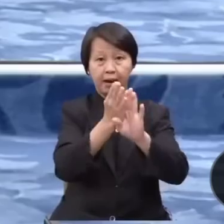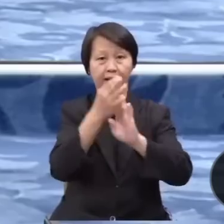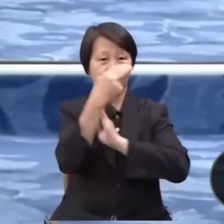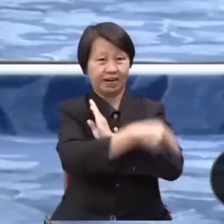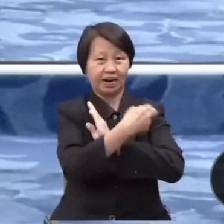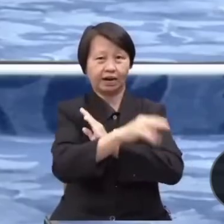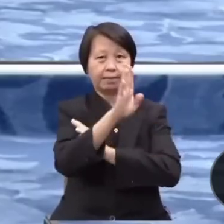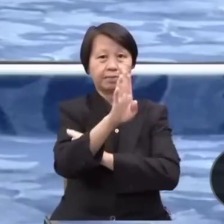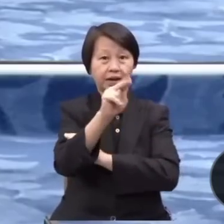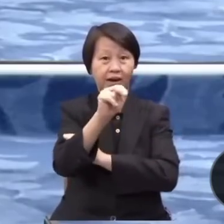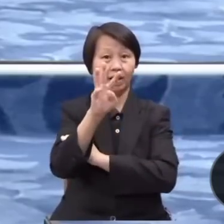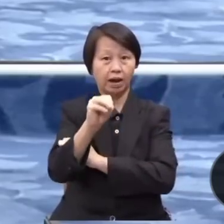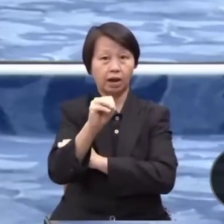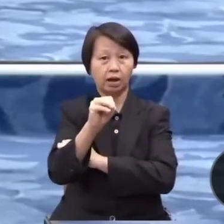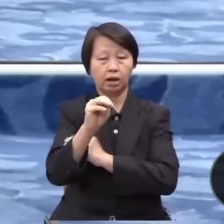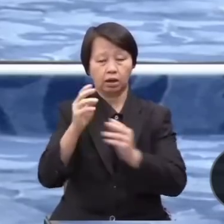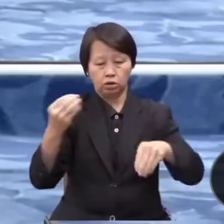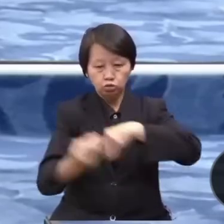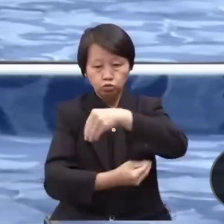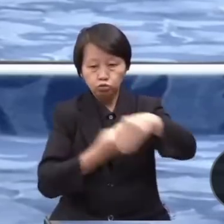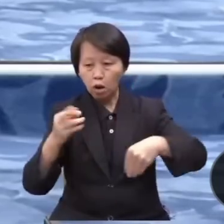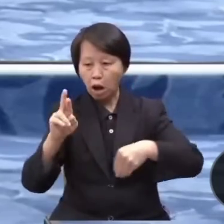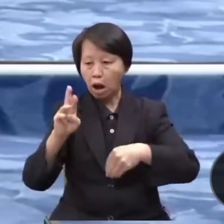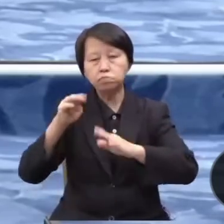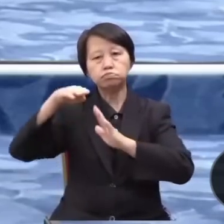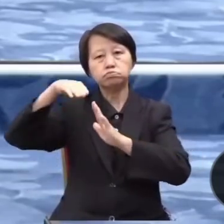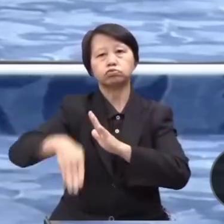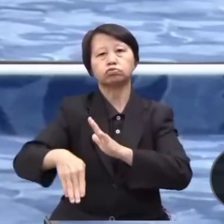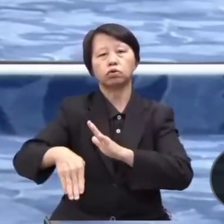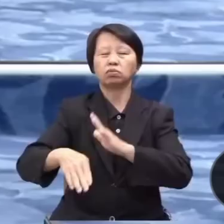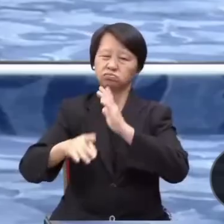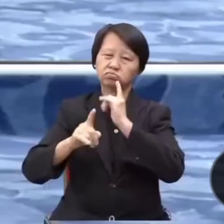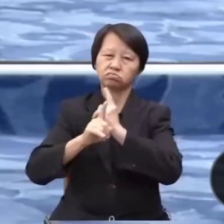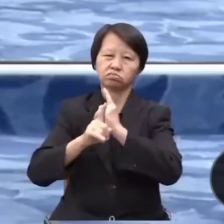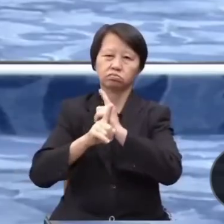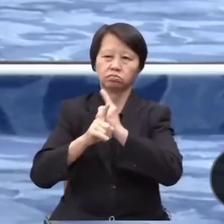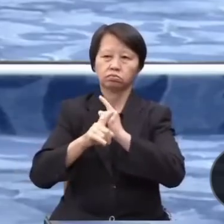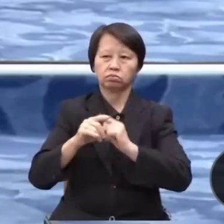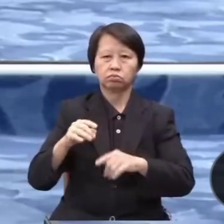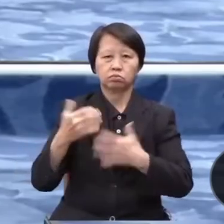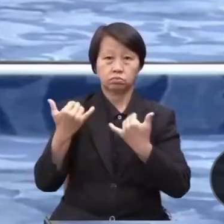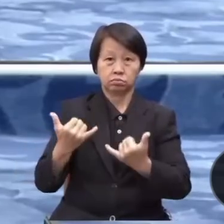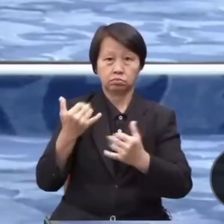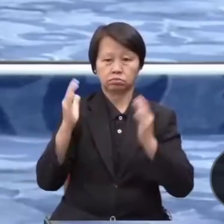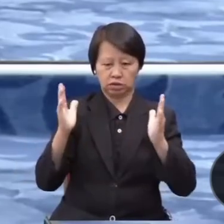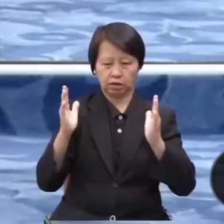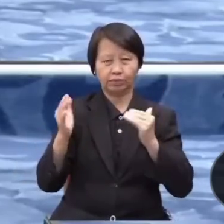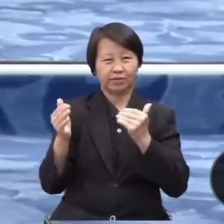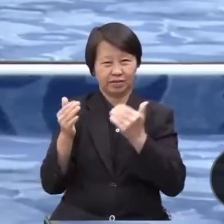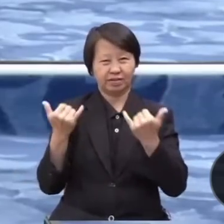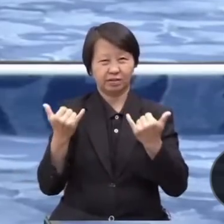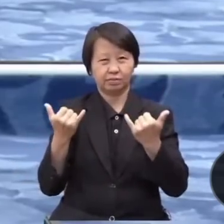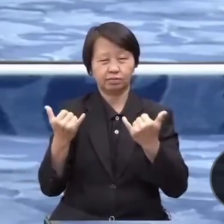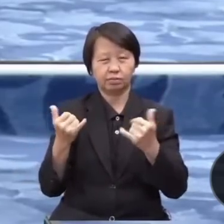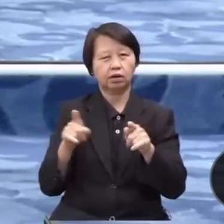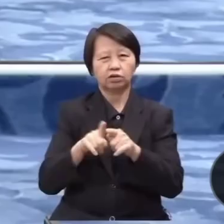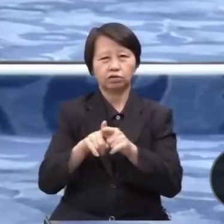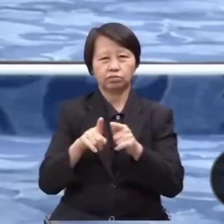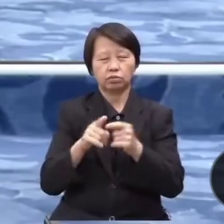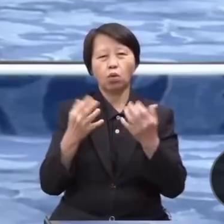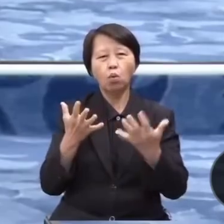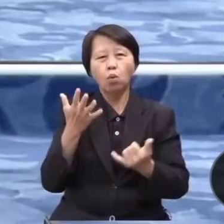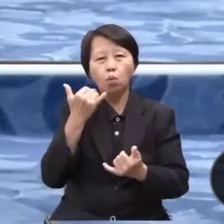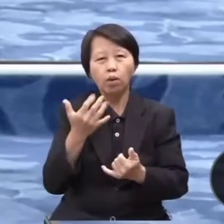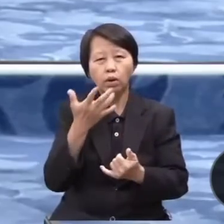Malaysia, kejatuhan kadar pertukaran ringgit, pertukaran ringgit yang dialami pada tempoh terdekat sebagian